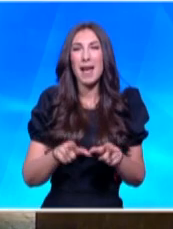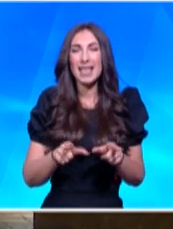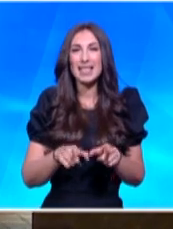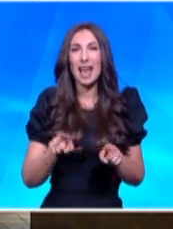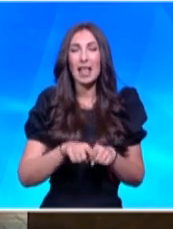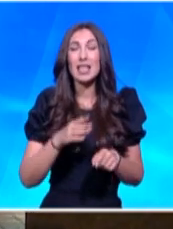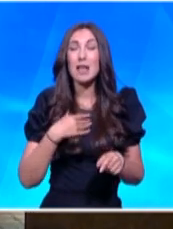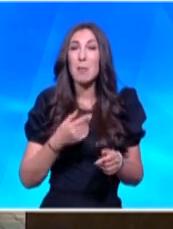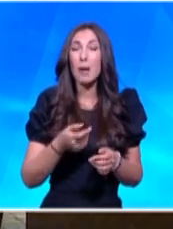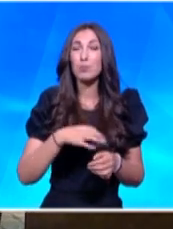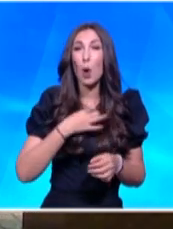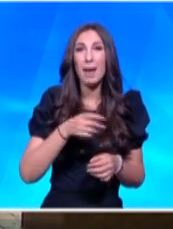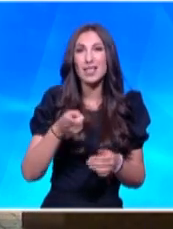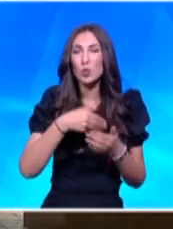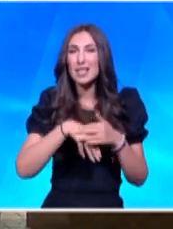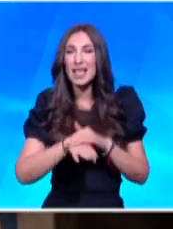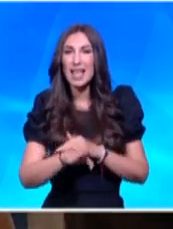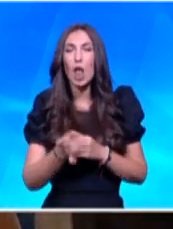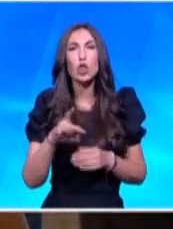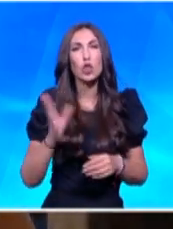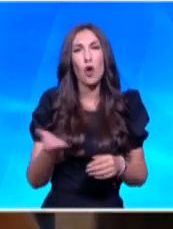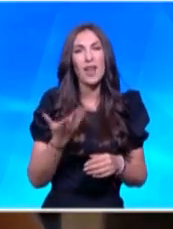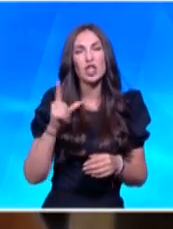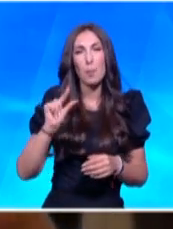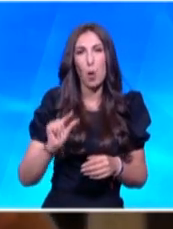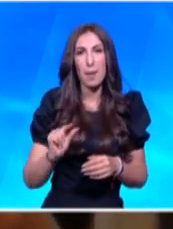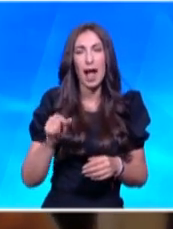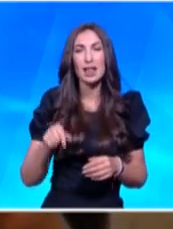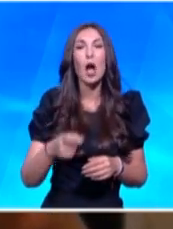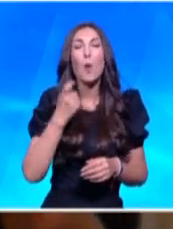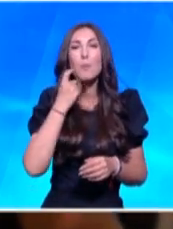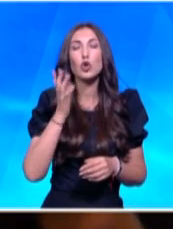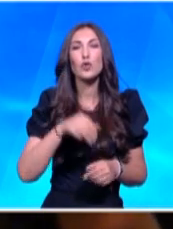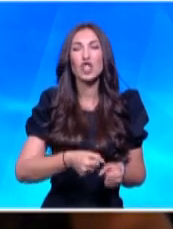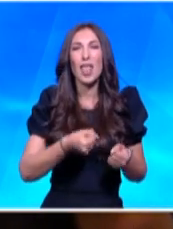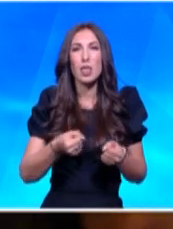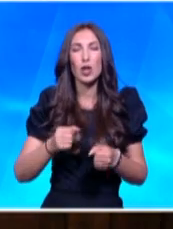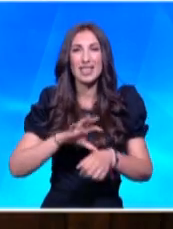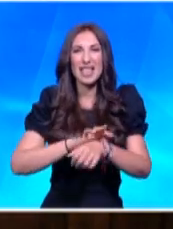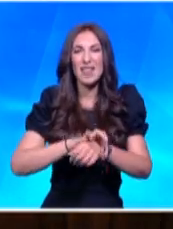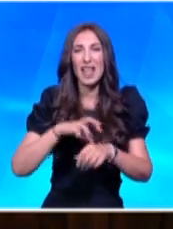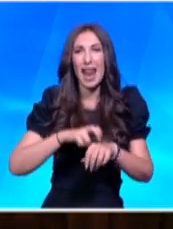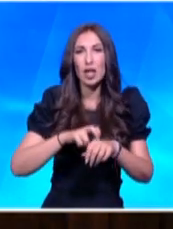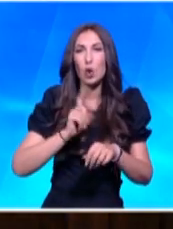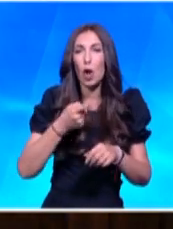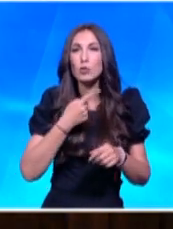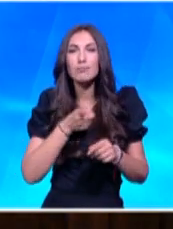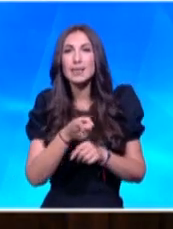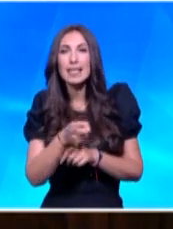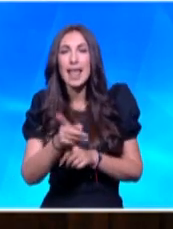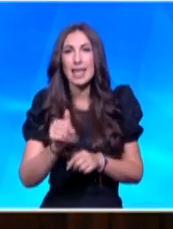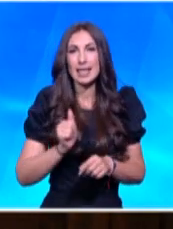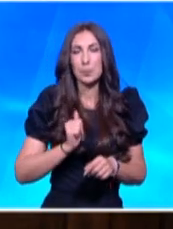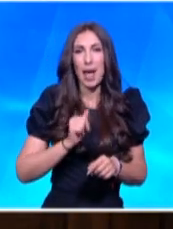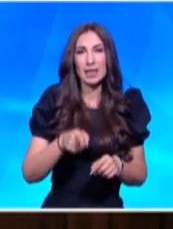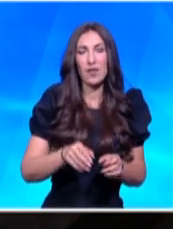съществува опасност за укриването му, но тя вече е по-малка. Божков ще носи електронна гривна, с която ще се следи спазването на